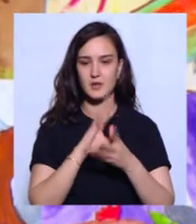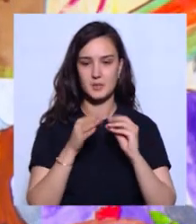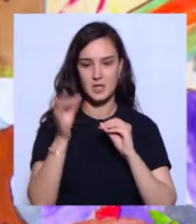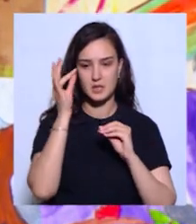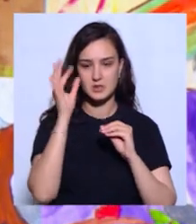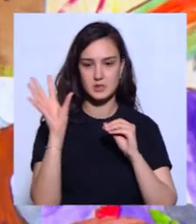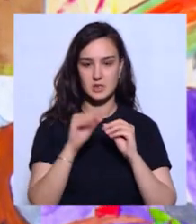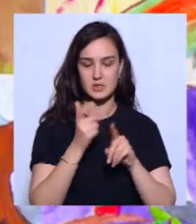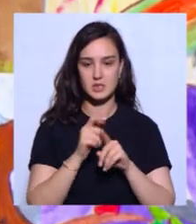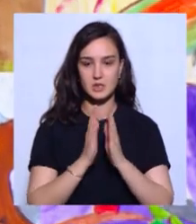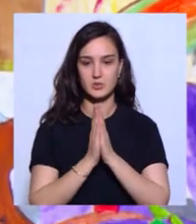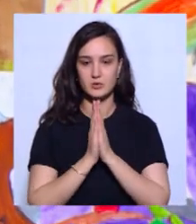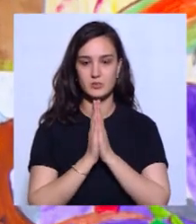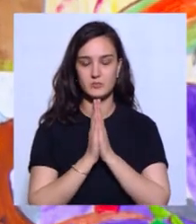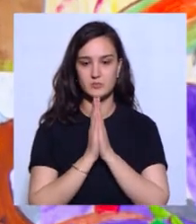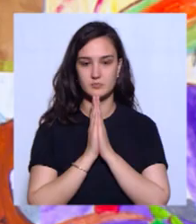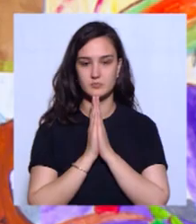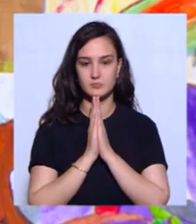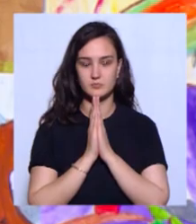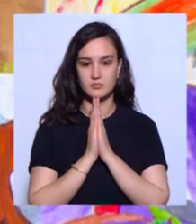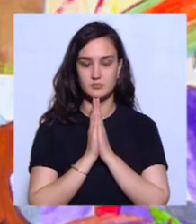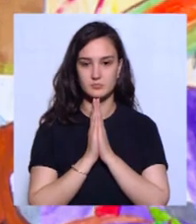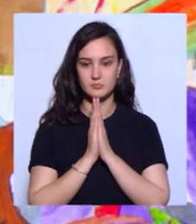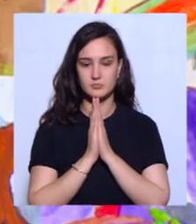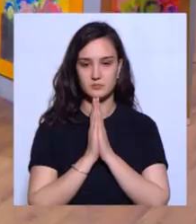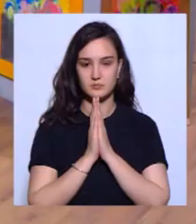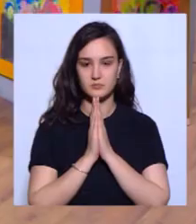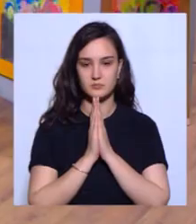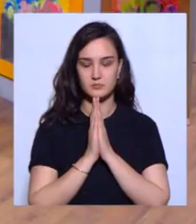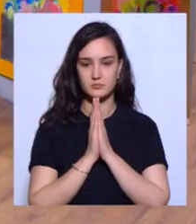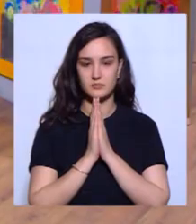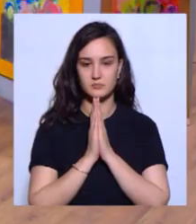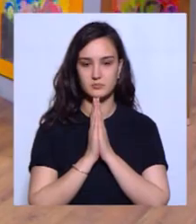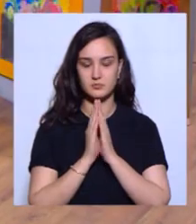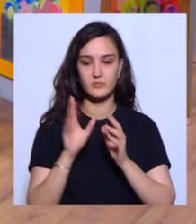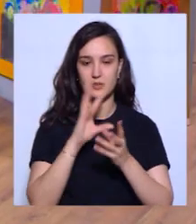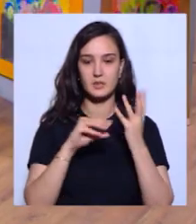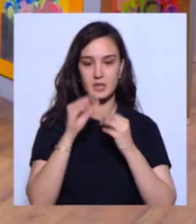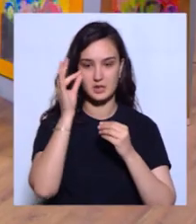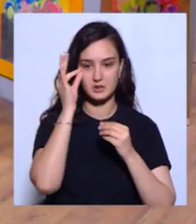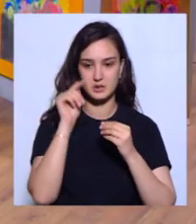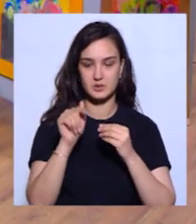გთხოვთ. კომპოზიცია. ყველაფერი გაიხსენეთ